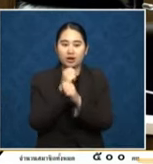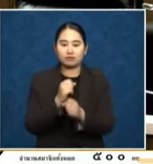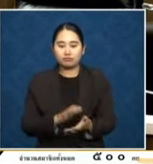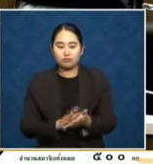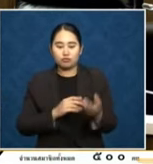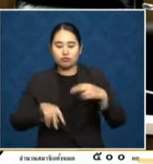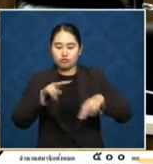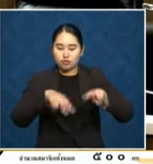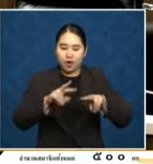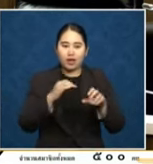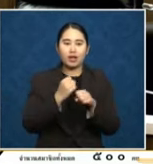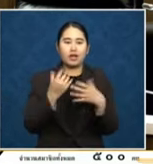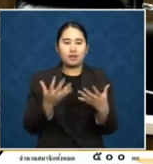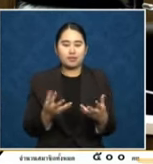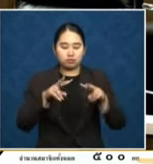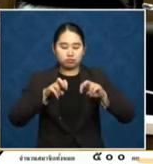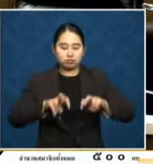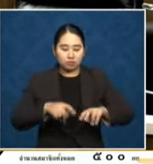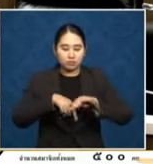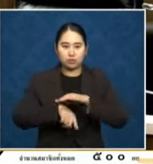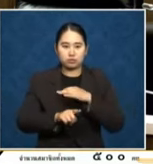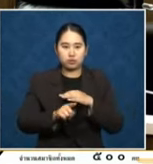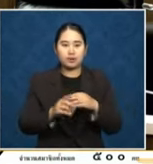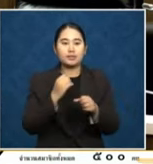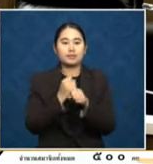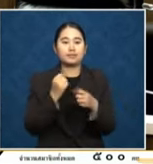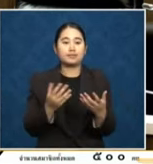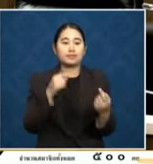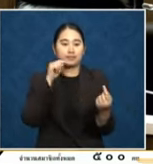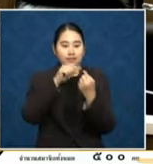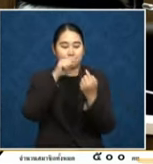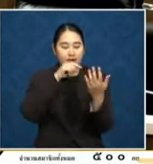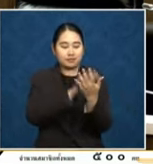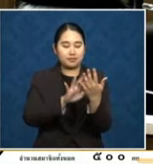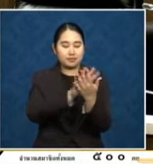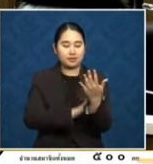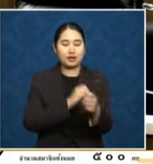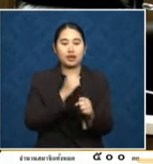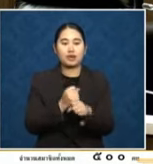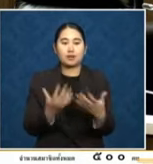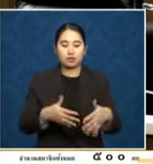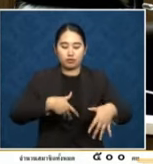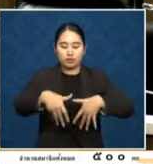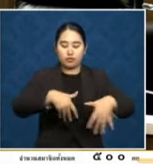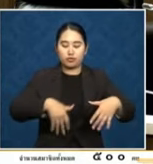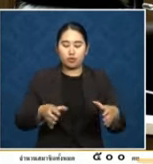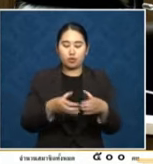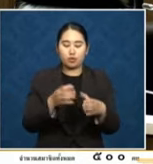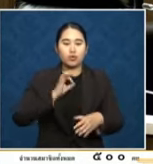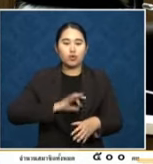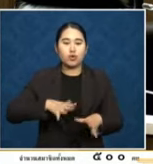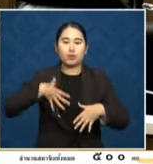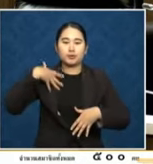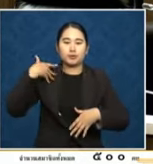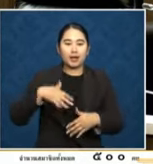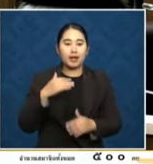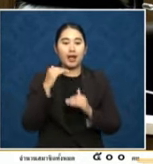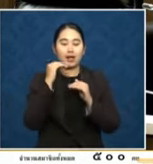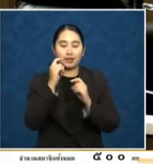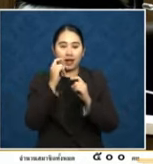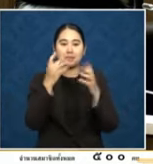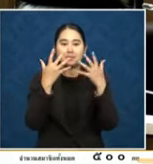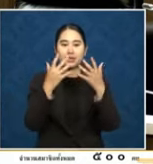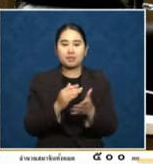บัดขยายผลสืบสวนต้นตอเครือข่ายยาเสพติดในประเทศไทยให้ได้เพื่อที่ประชาชนนะคะจะได้รู้สึกปลอดภัยว่าลูกหลานของเร